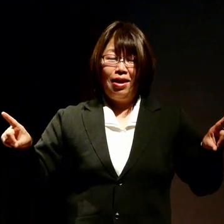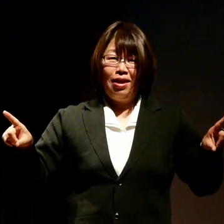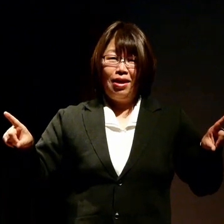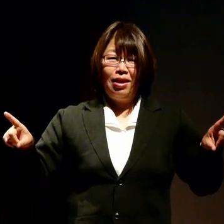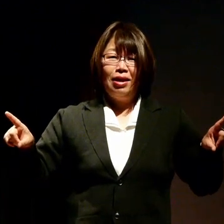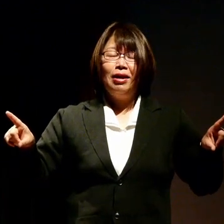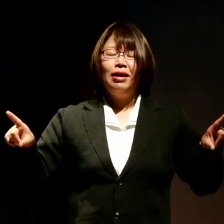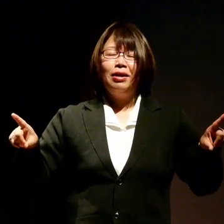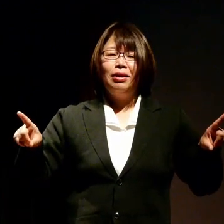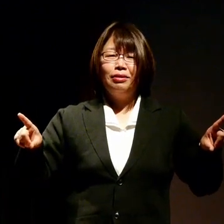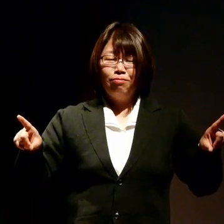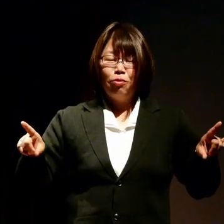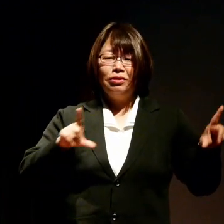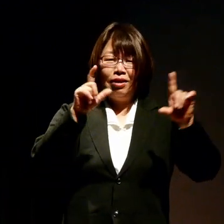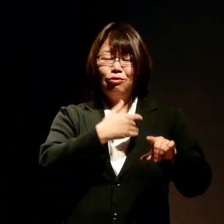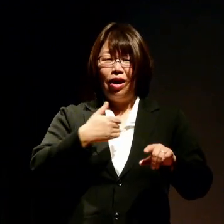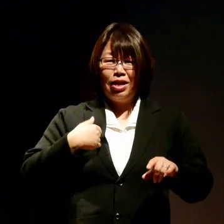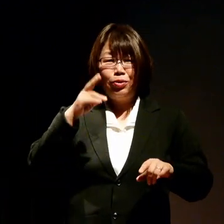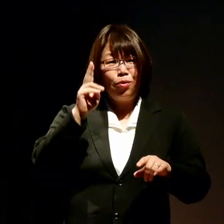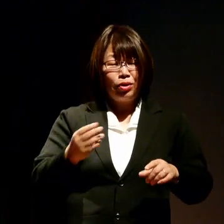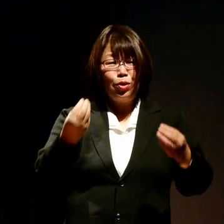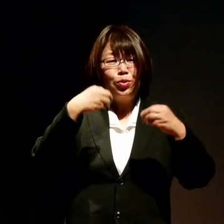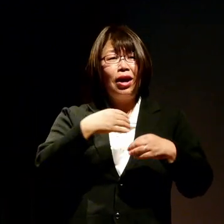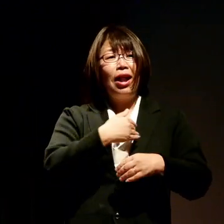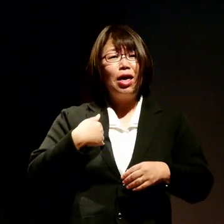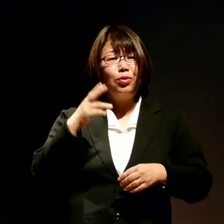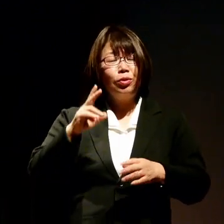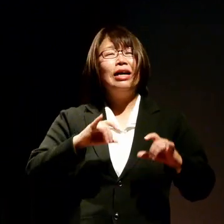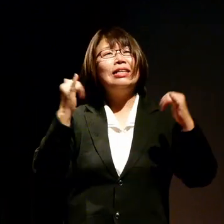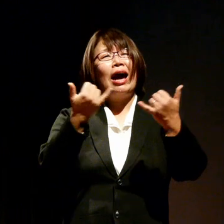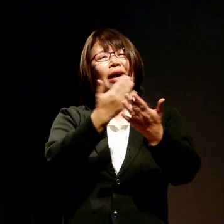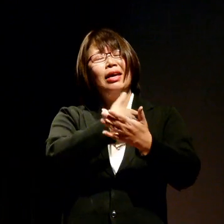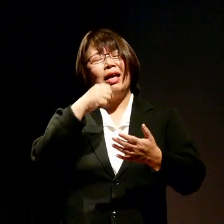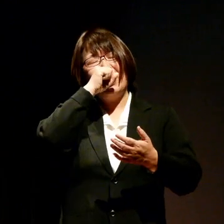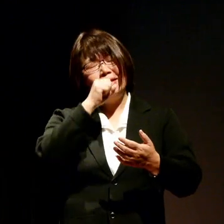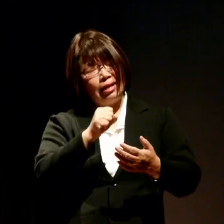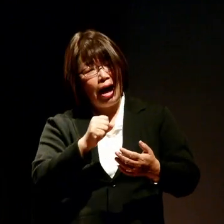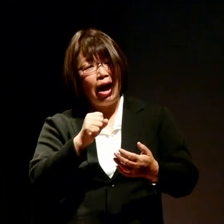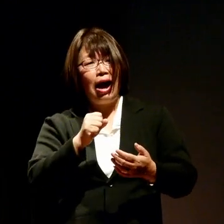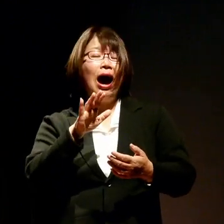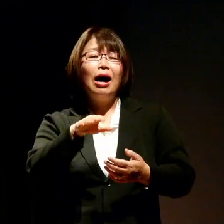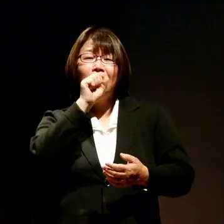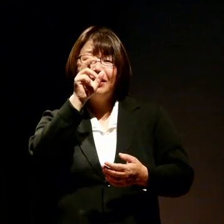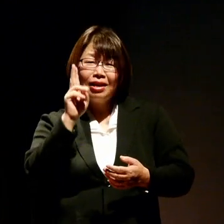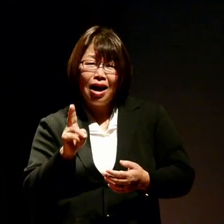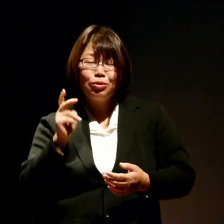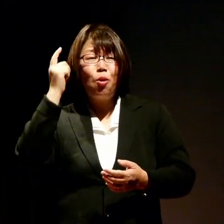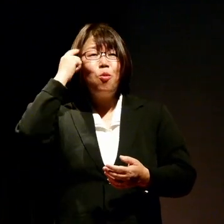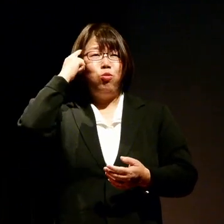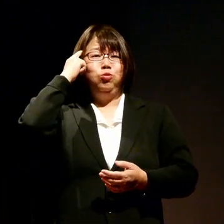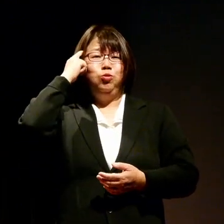受けられる、そんな社会ができたらいいなと、あったらいいなと